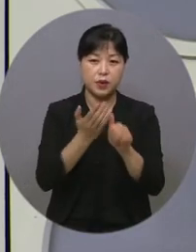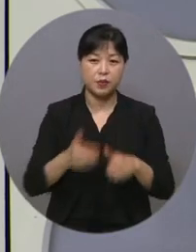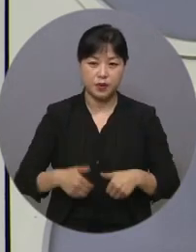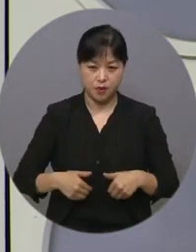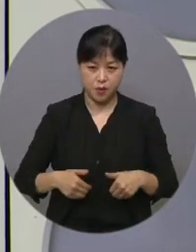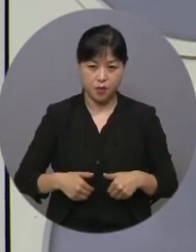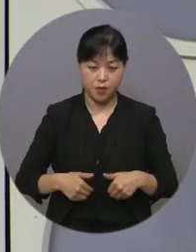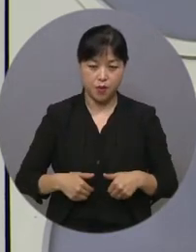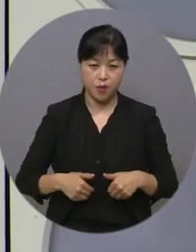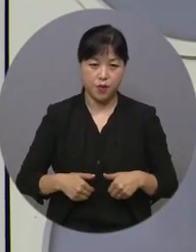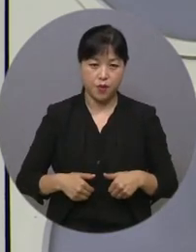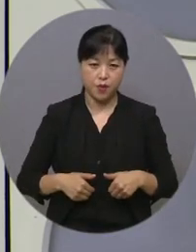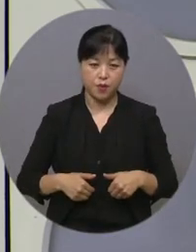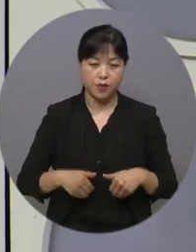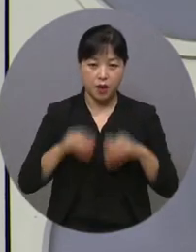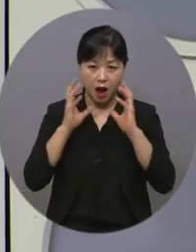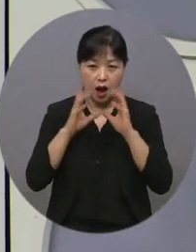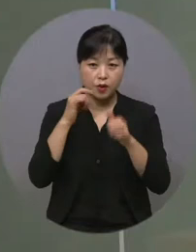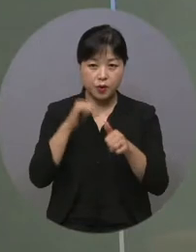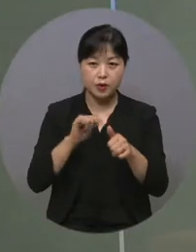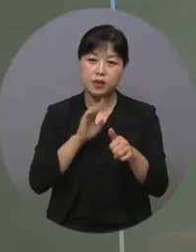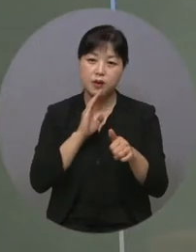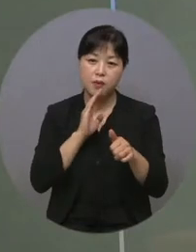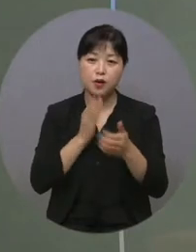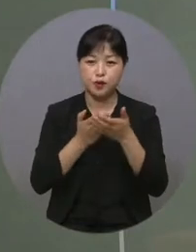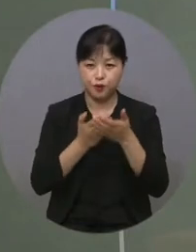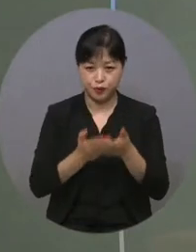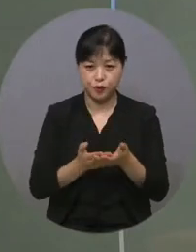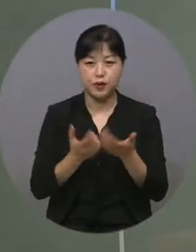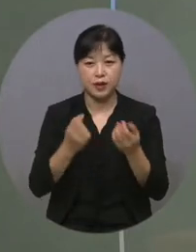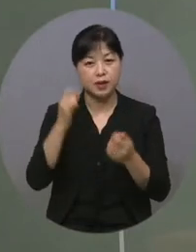유아교육이 무엇보다도 중요하다고 생각합니다.